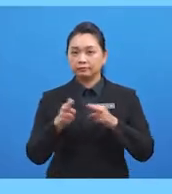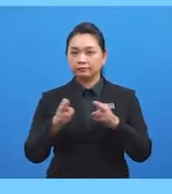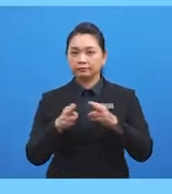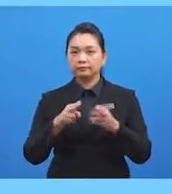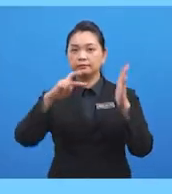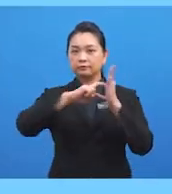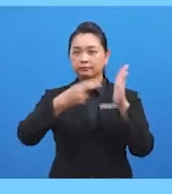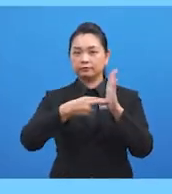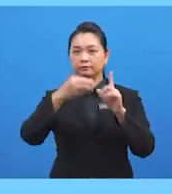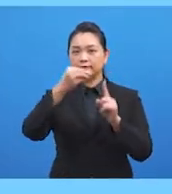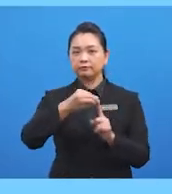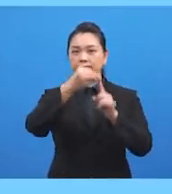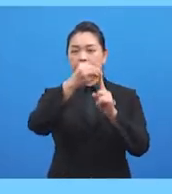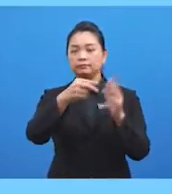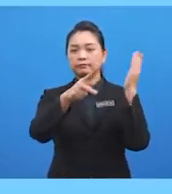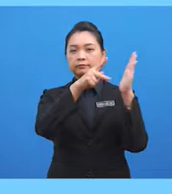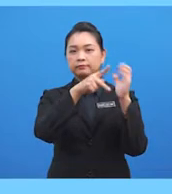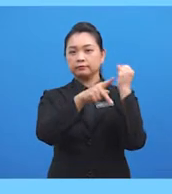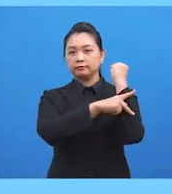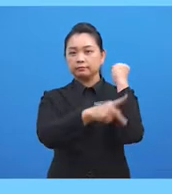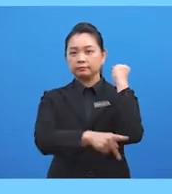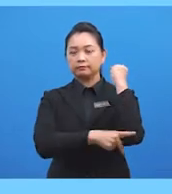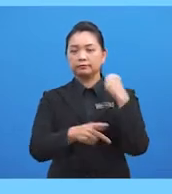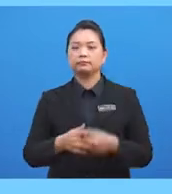maksud keistimewaan Parlimen.